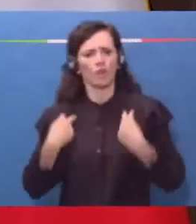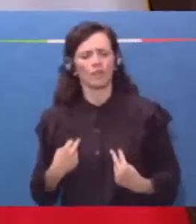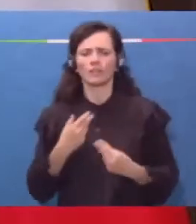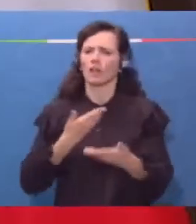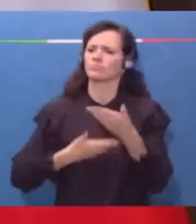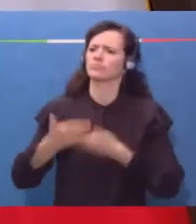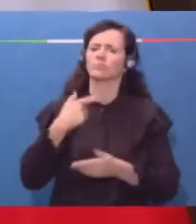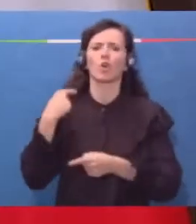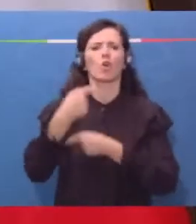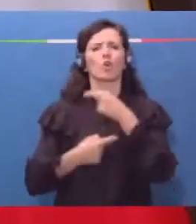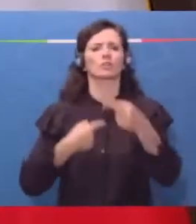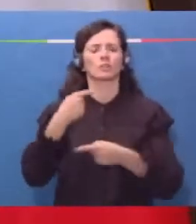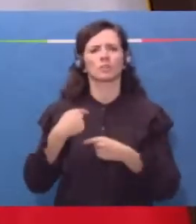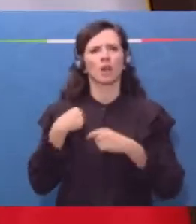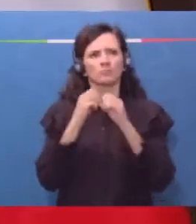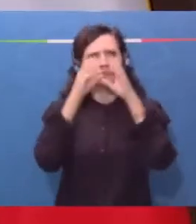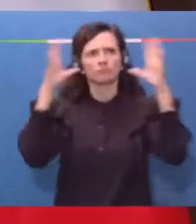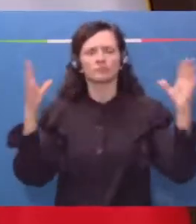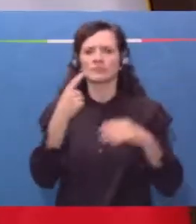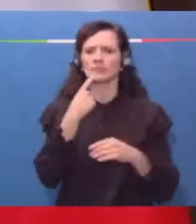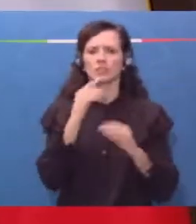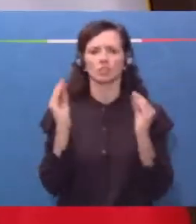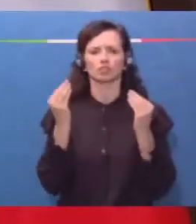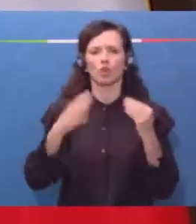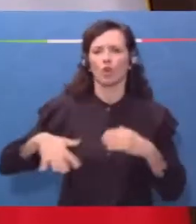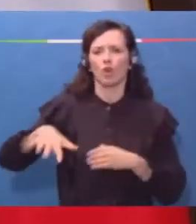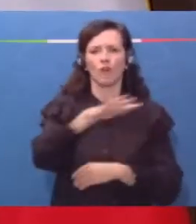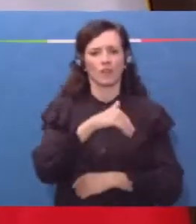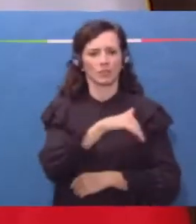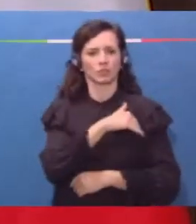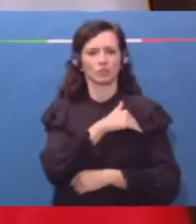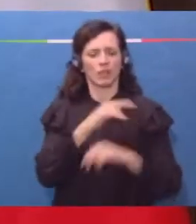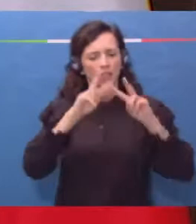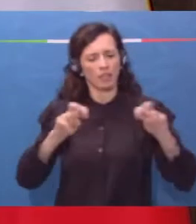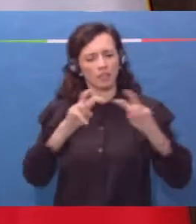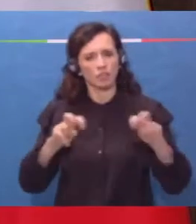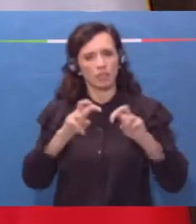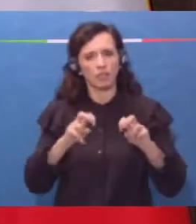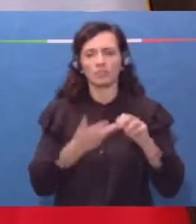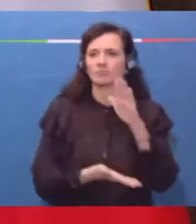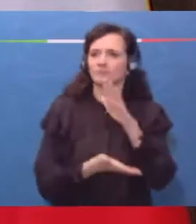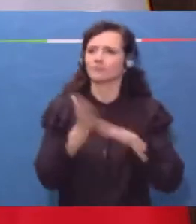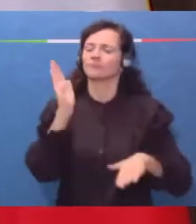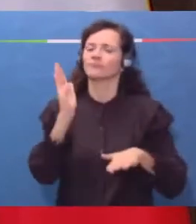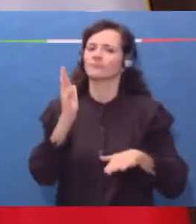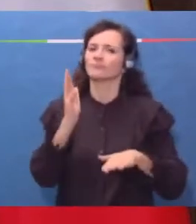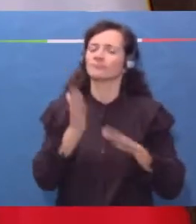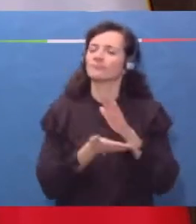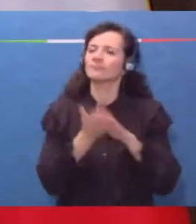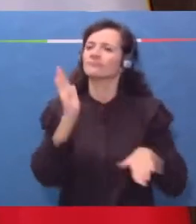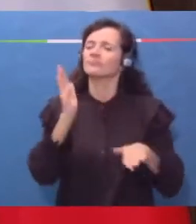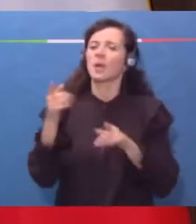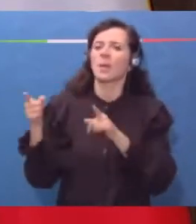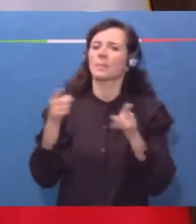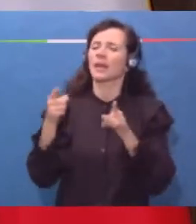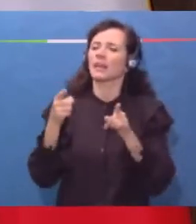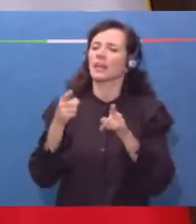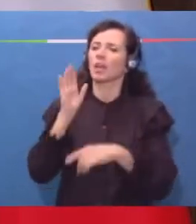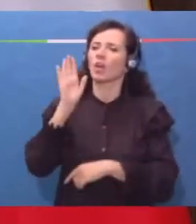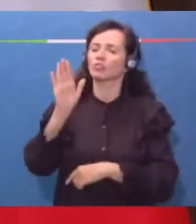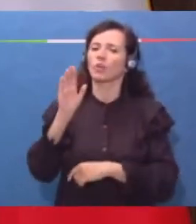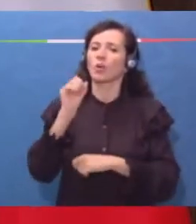Penso ai molti giovani studenti e ricercatori che partono per trascorrere un periodo, breve o